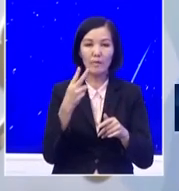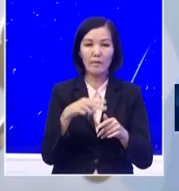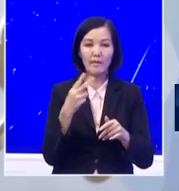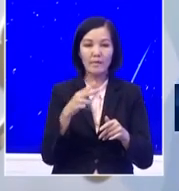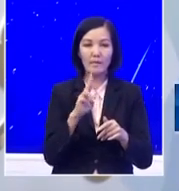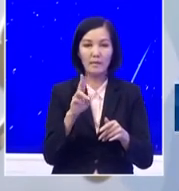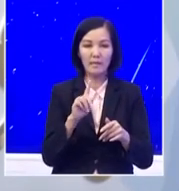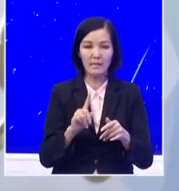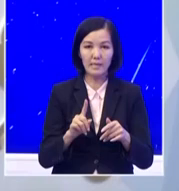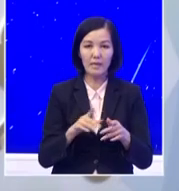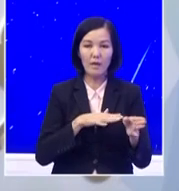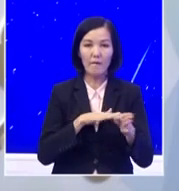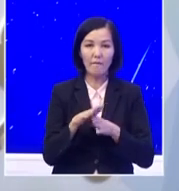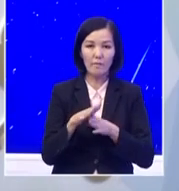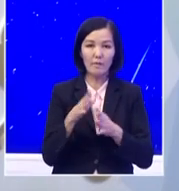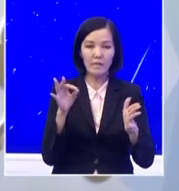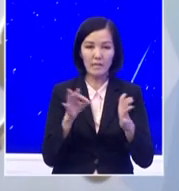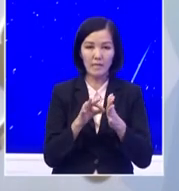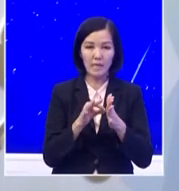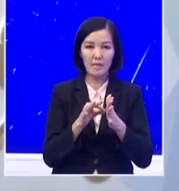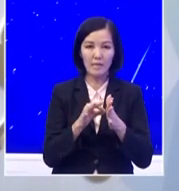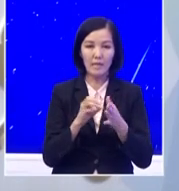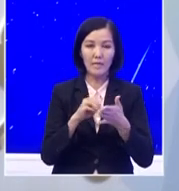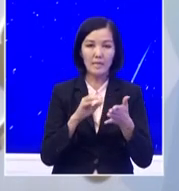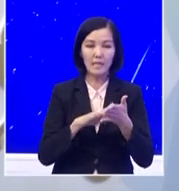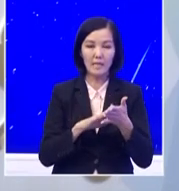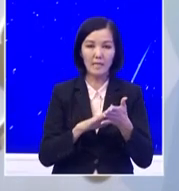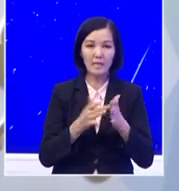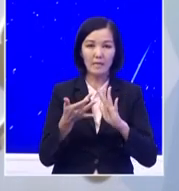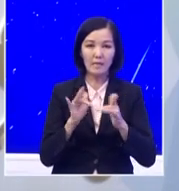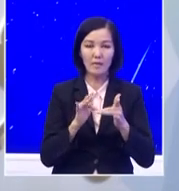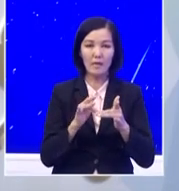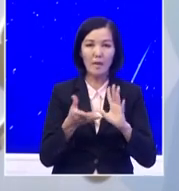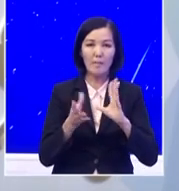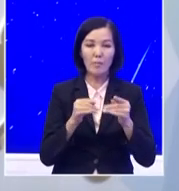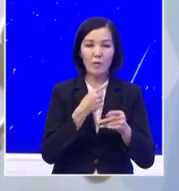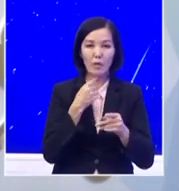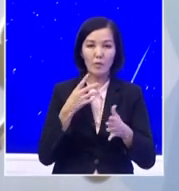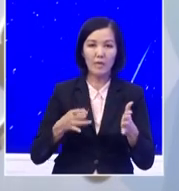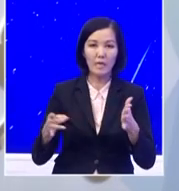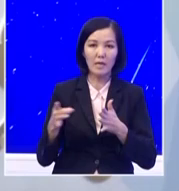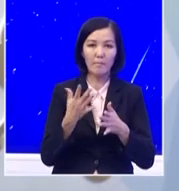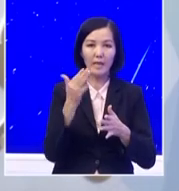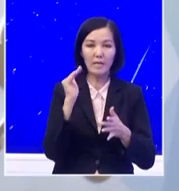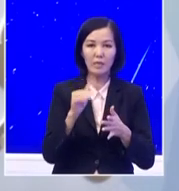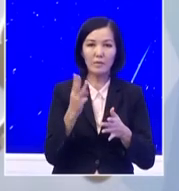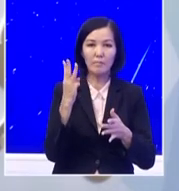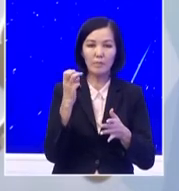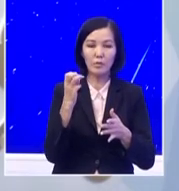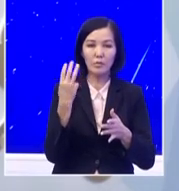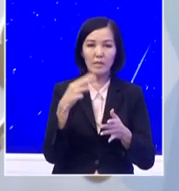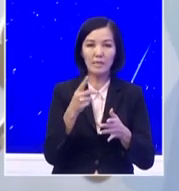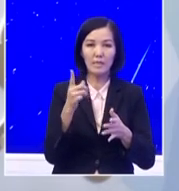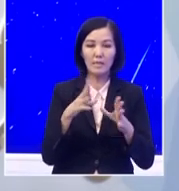Курбан2020.кз, в полной мере выполнивший свою задачу. Из числа зарегистрировавшихся на сайте по Талдыкурганскому региону определили 5531